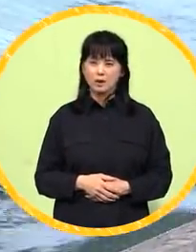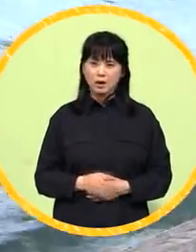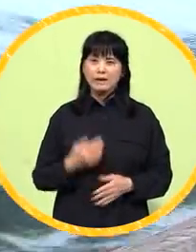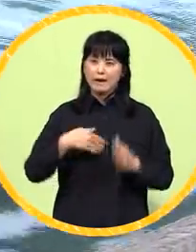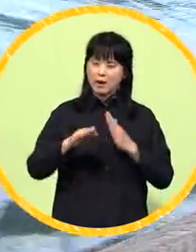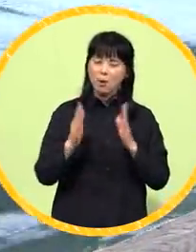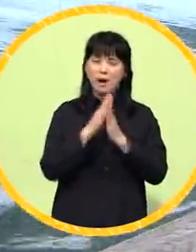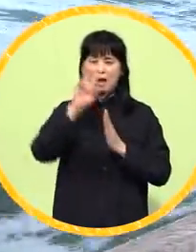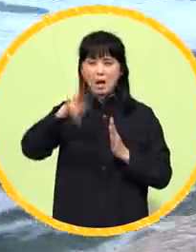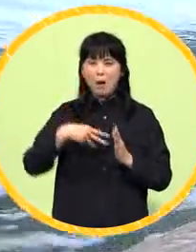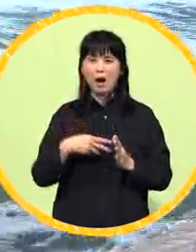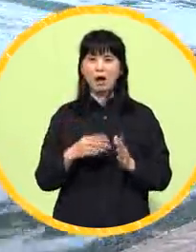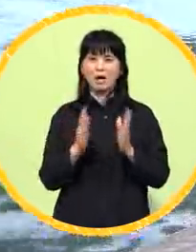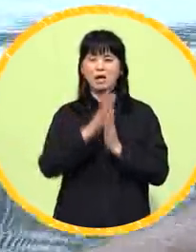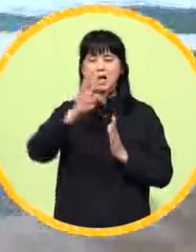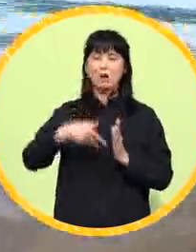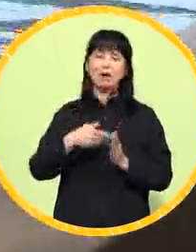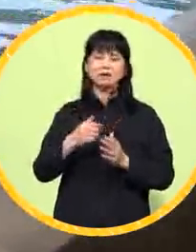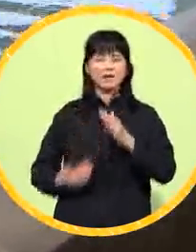出かけようか